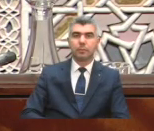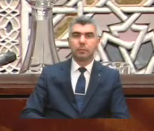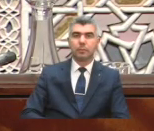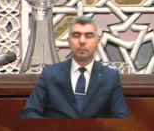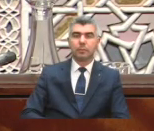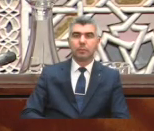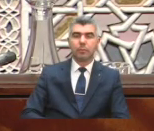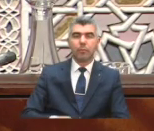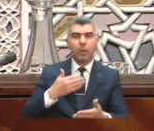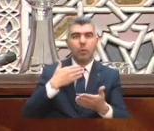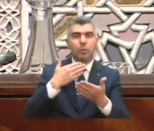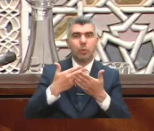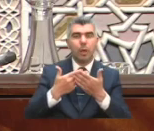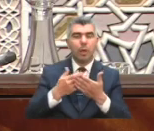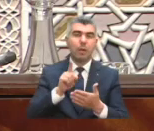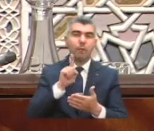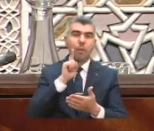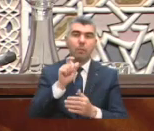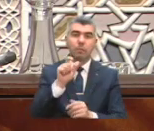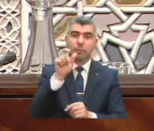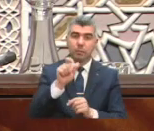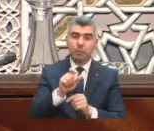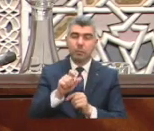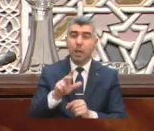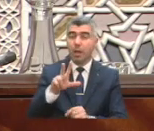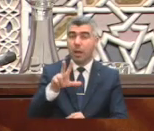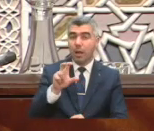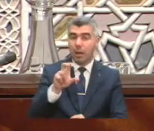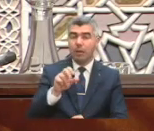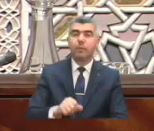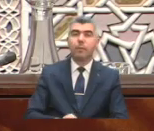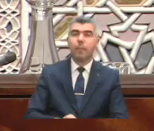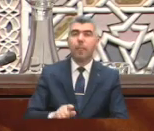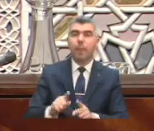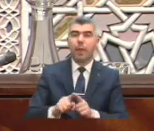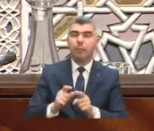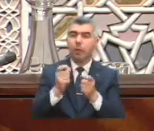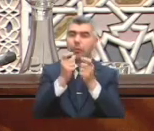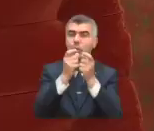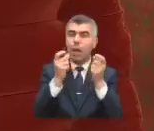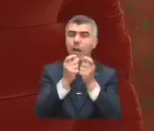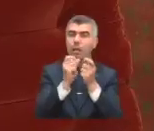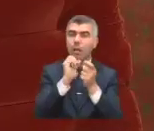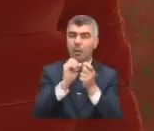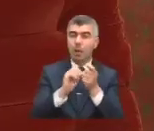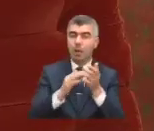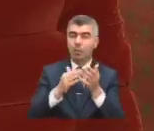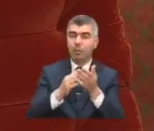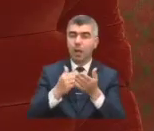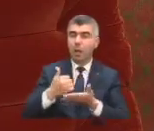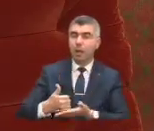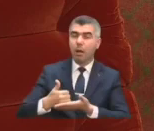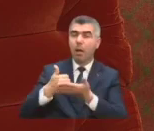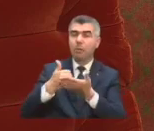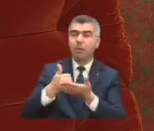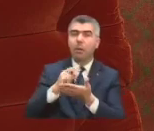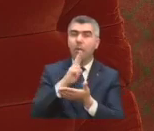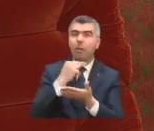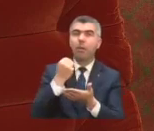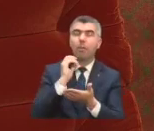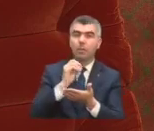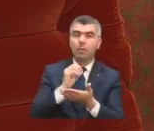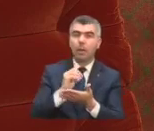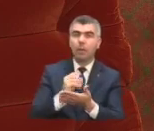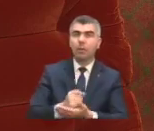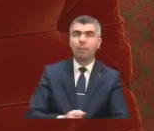شكرا السيدة النائبة المحترمة. كما كتعرفوا الاستثمار العمومي تيلعب واحد الدور مهم جدا اولا في